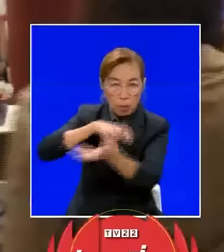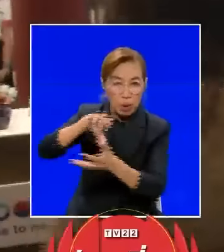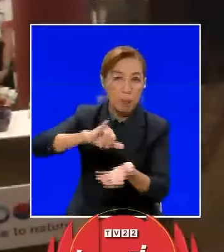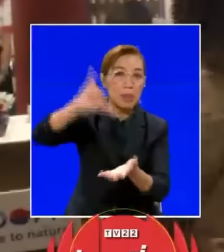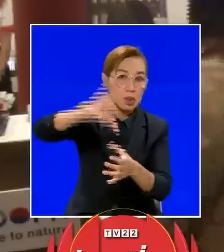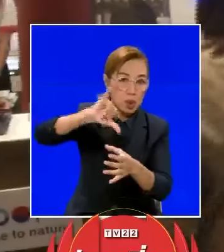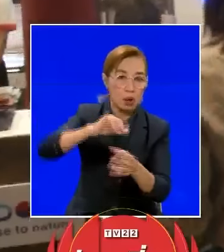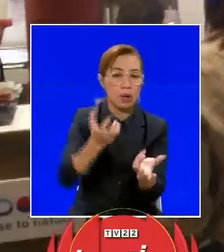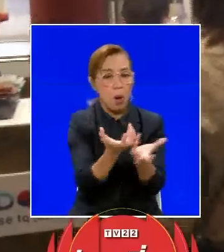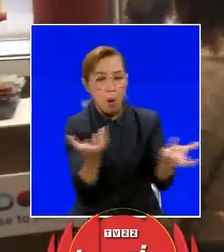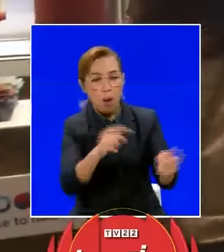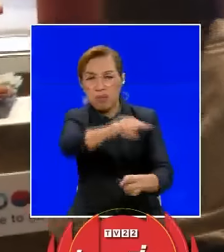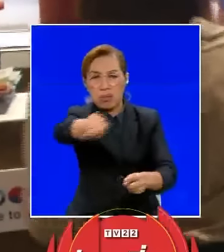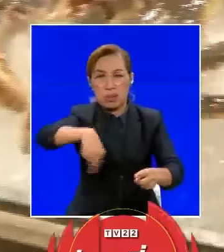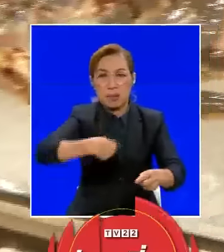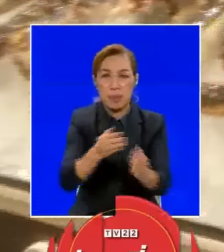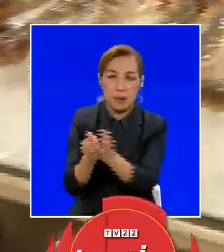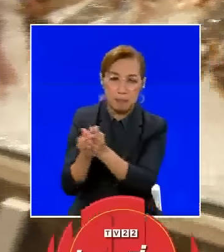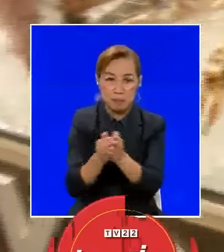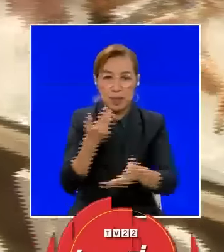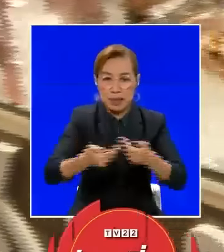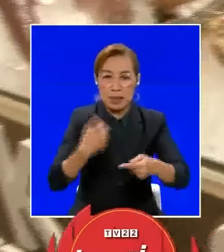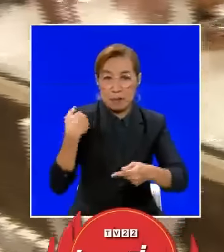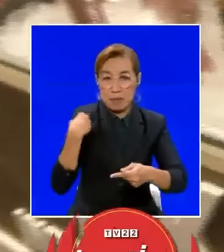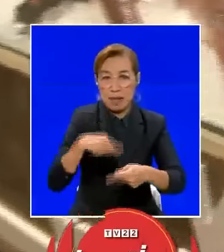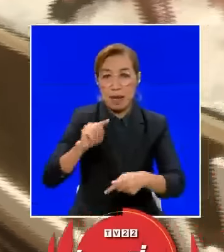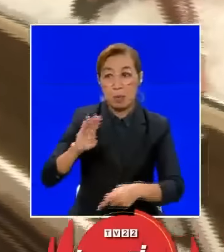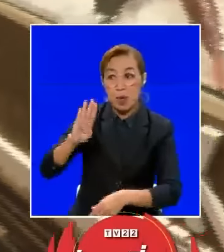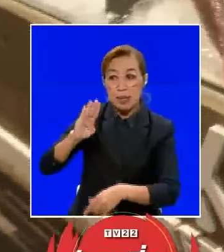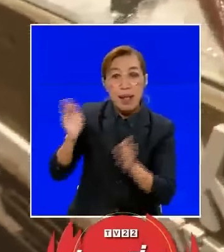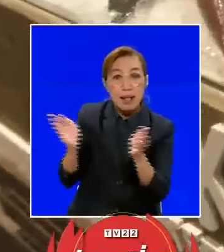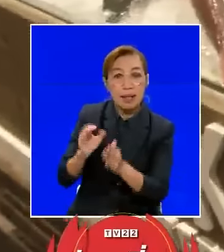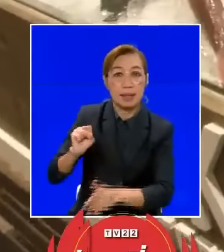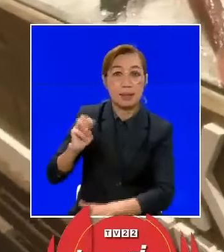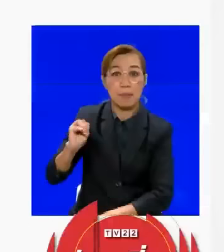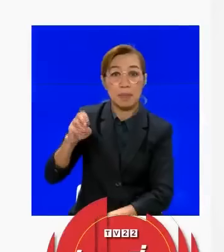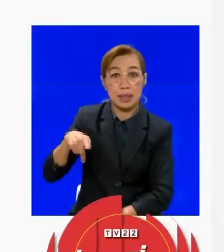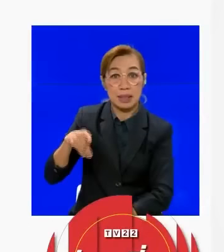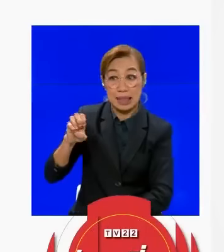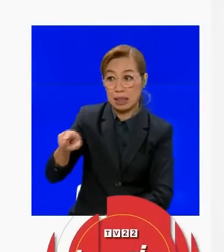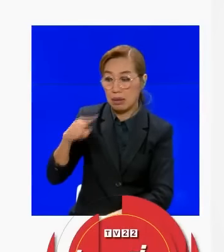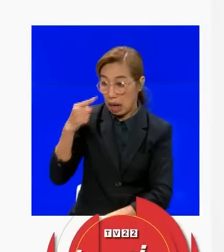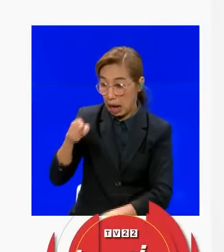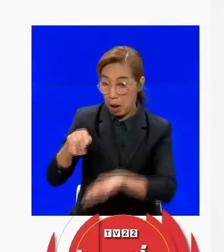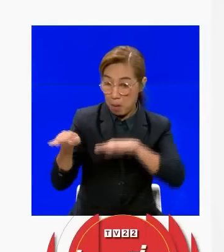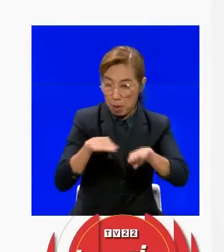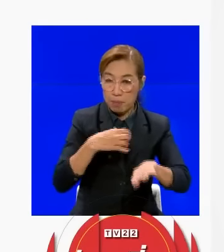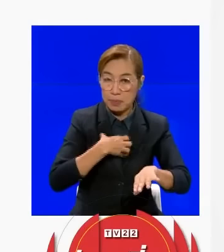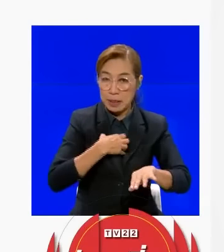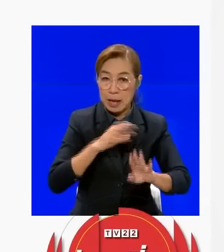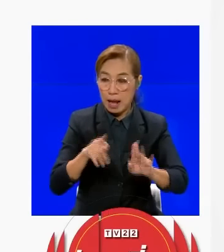ค้านวัตกรรมอีกมากมายพิเศษสำหรับ SME นะคะอัมพลฟู้ดเปิดโอกาสให้ SME ที่พร้อมเติบโต